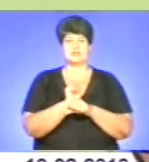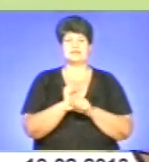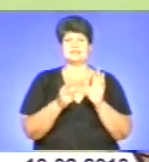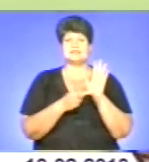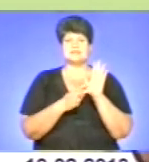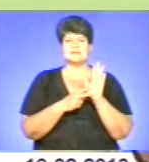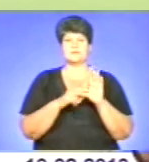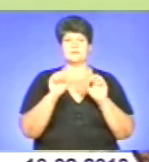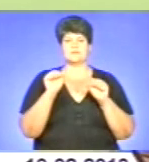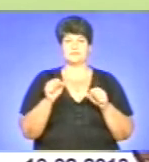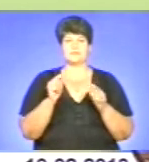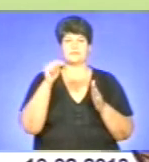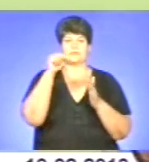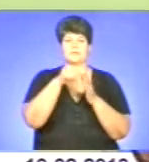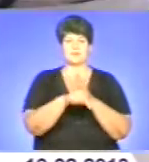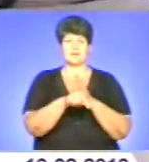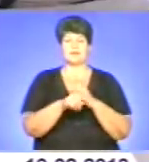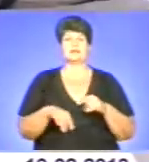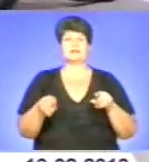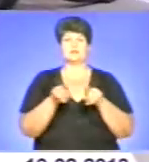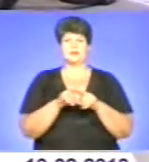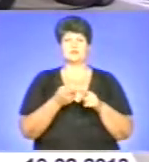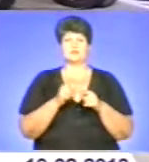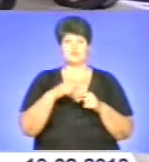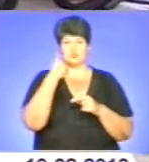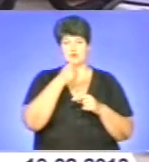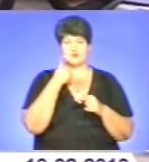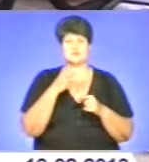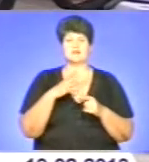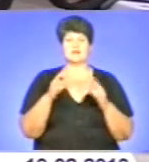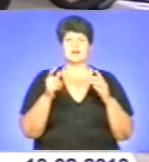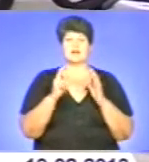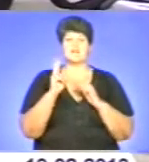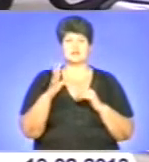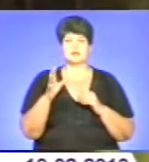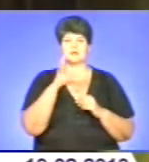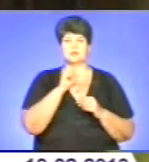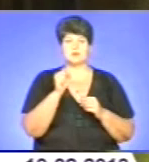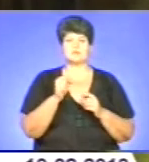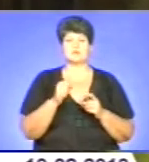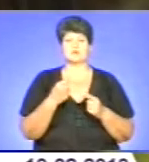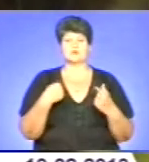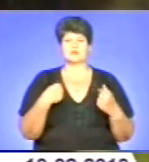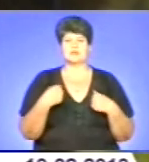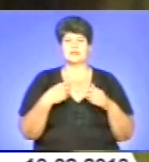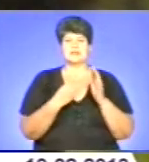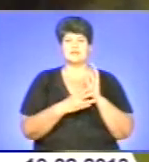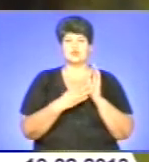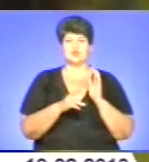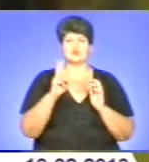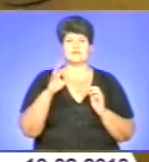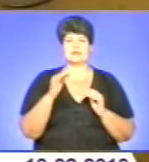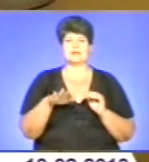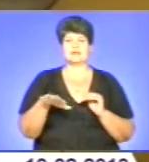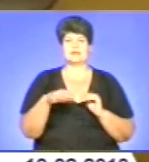до осель що охороняються також цього року від квартирних злодіїв постраждали господарі понад 90 квартир на території